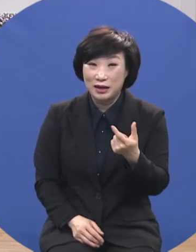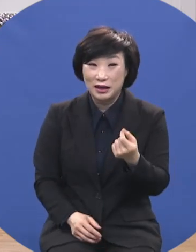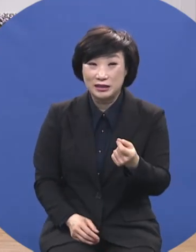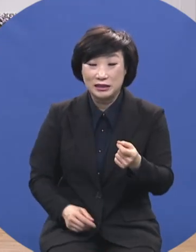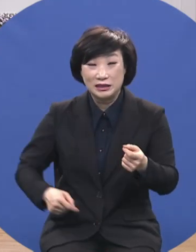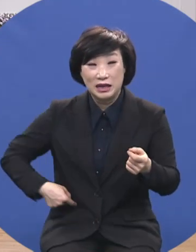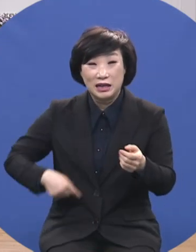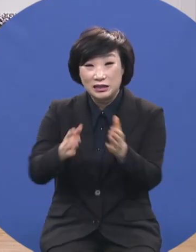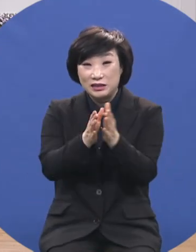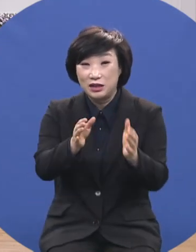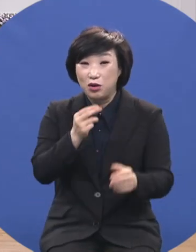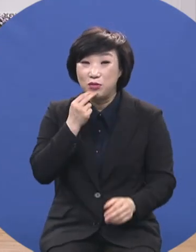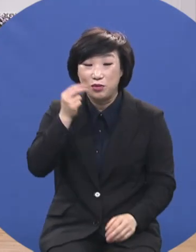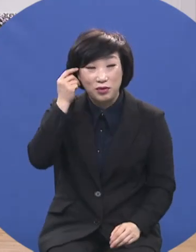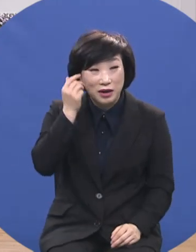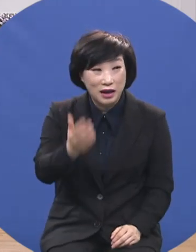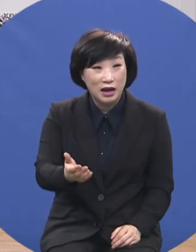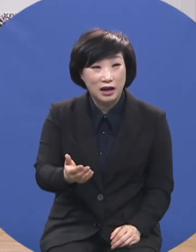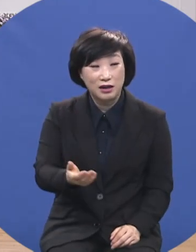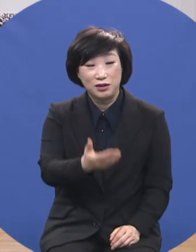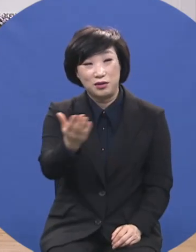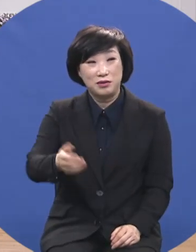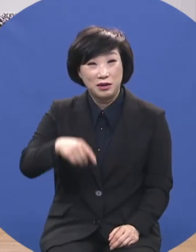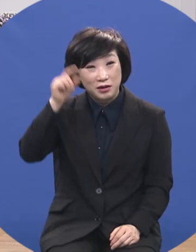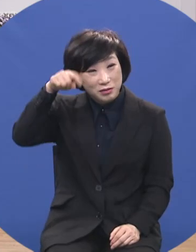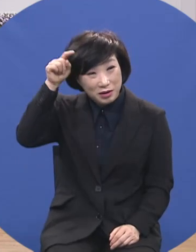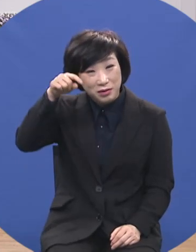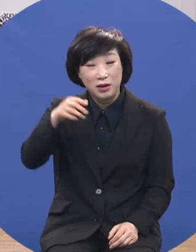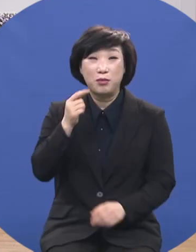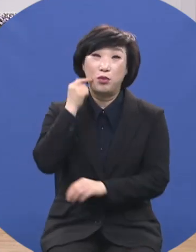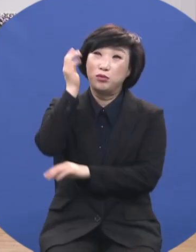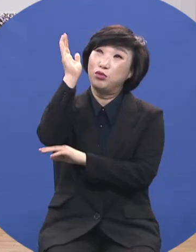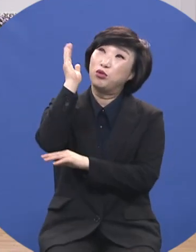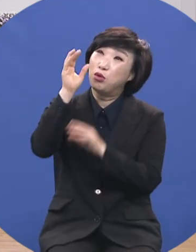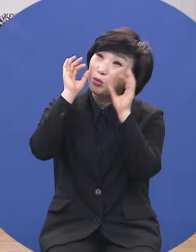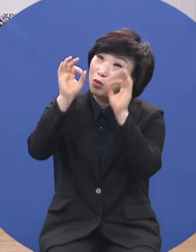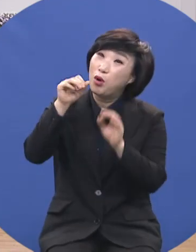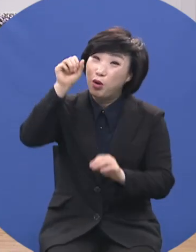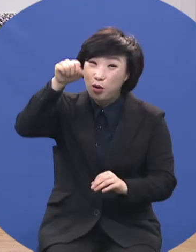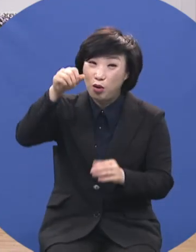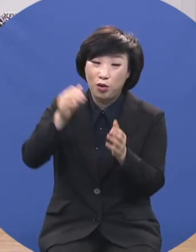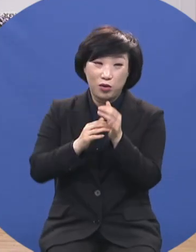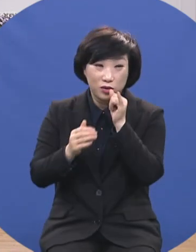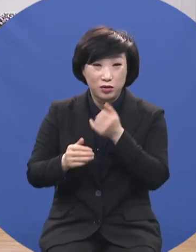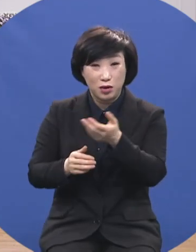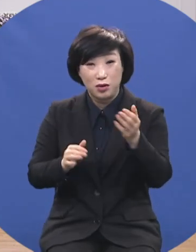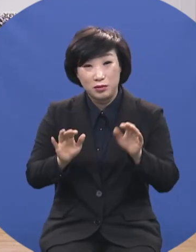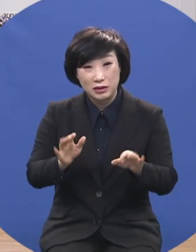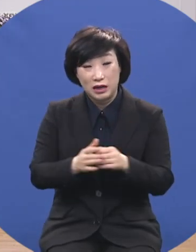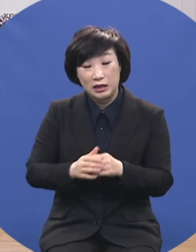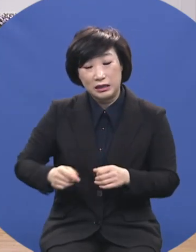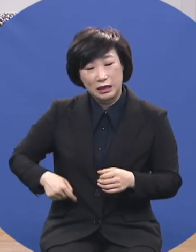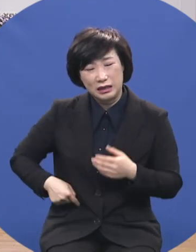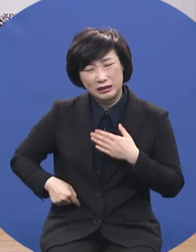발동하지 않을까? 그냥 밤낮 듣는 소리야. 내가 양심이 가슴에서 심장에 고동이